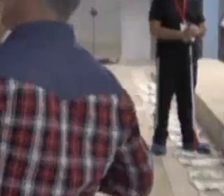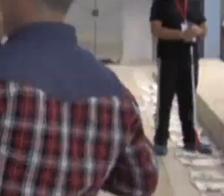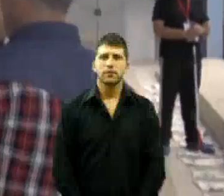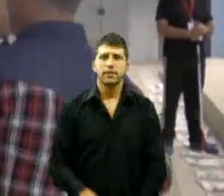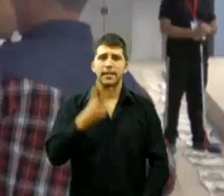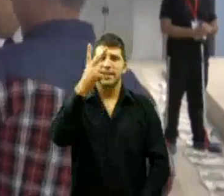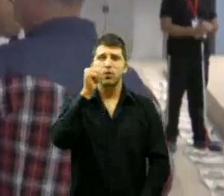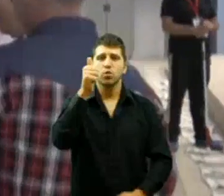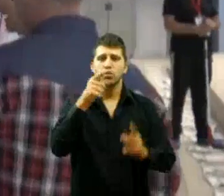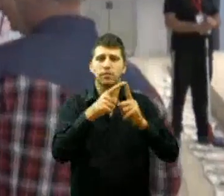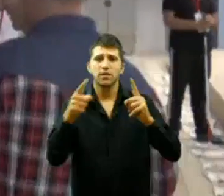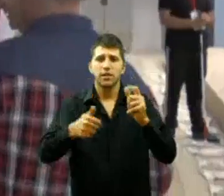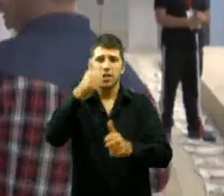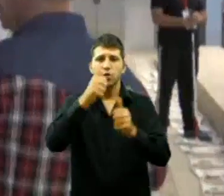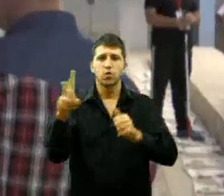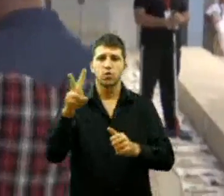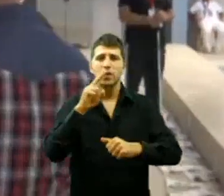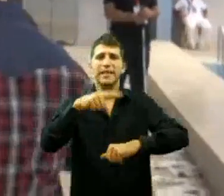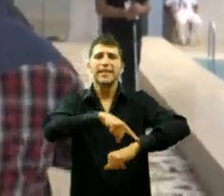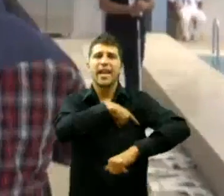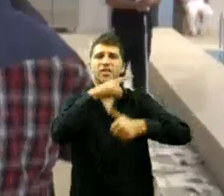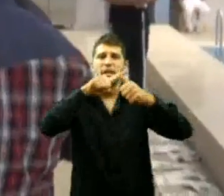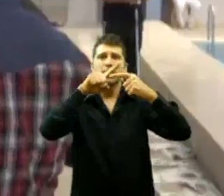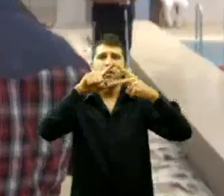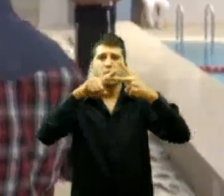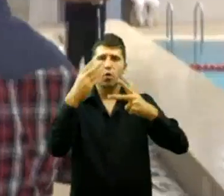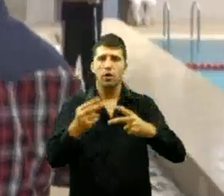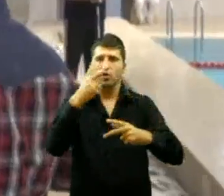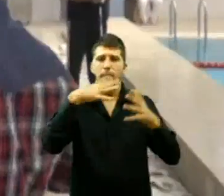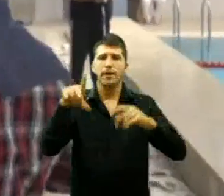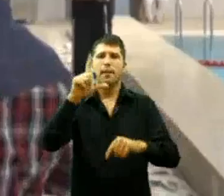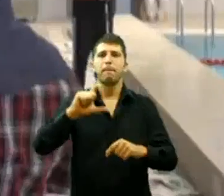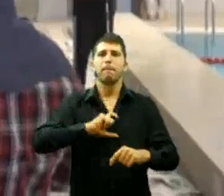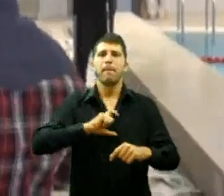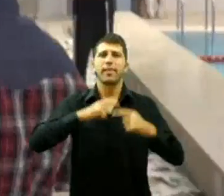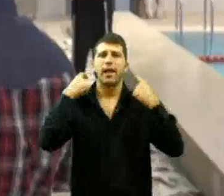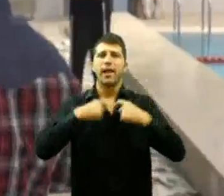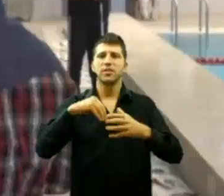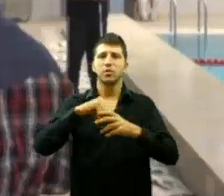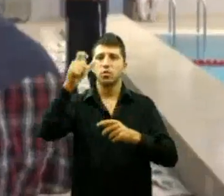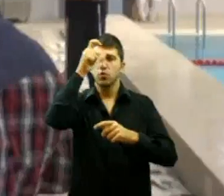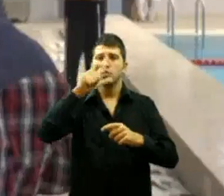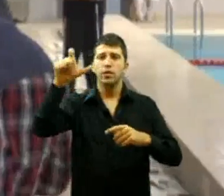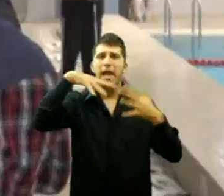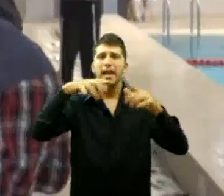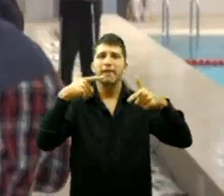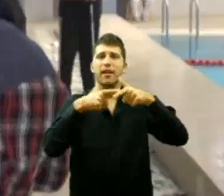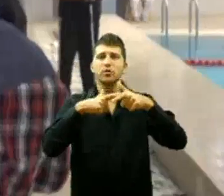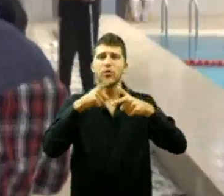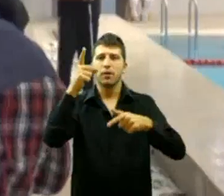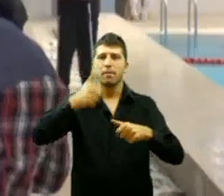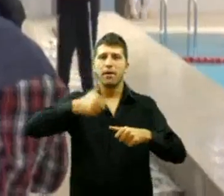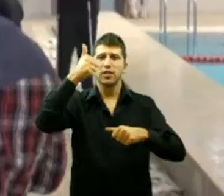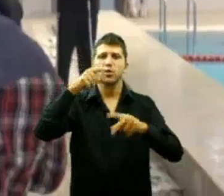İki gün süren yarışlar sonunda dereceye giren görme engelli yüzücülere madalyaları da Türkiye Engeller Federasyonu Başkanı Yusuf Çelebi